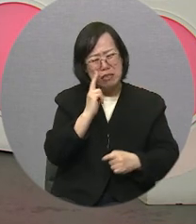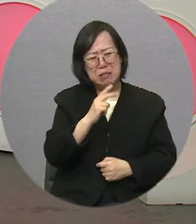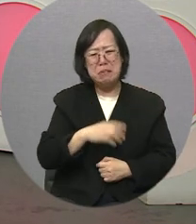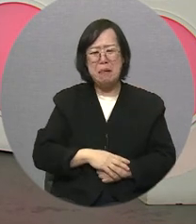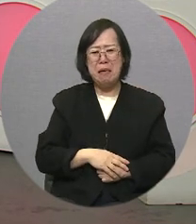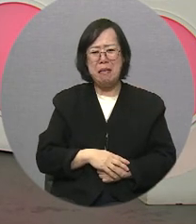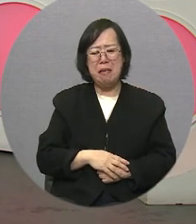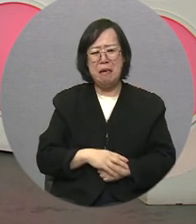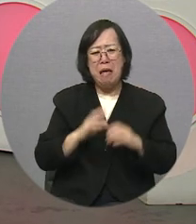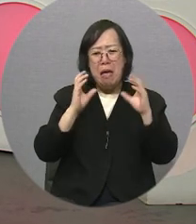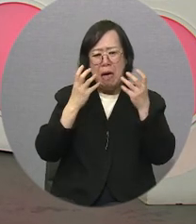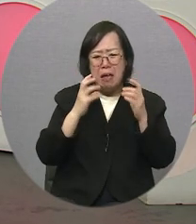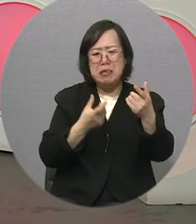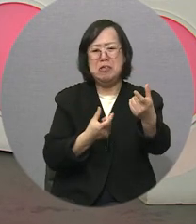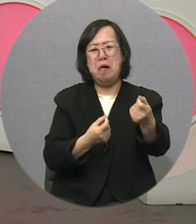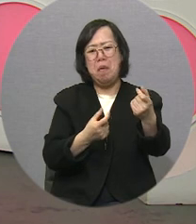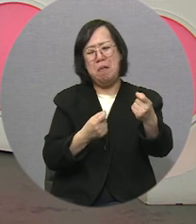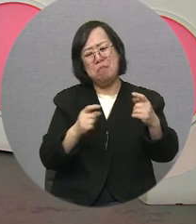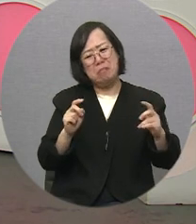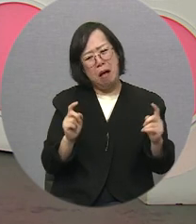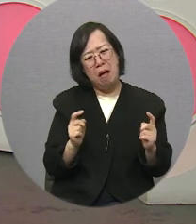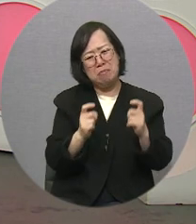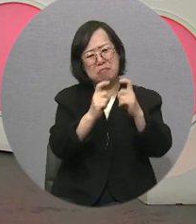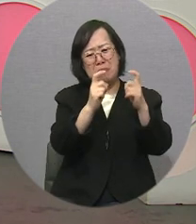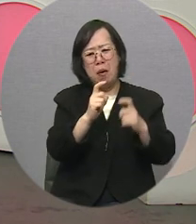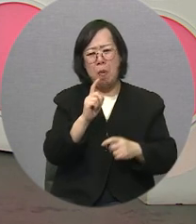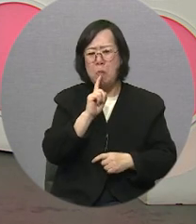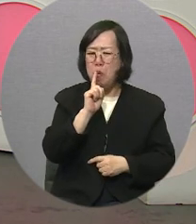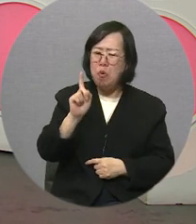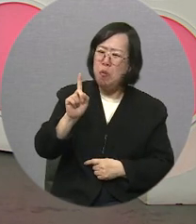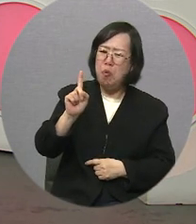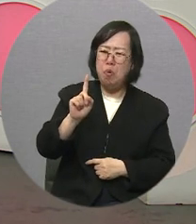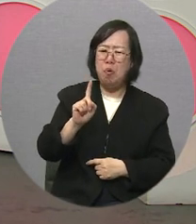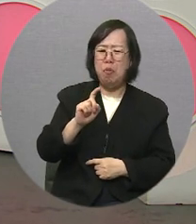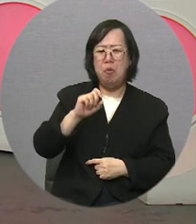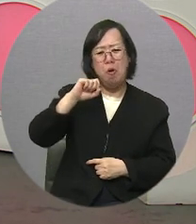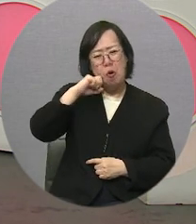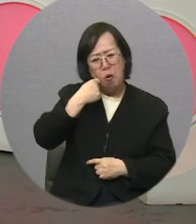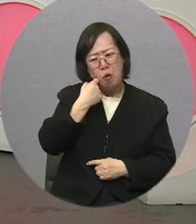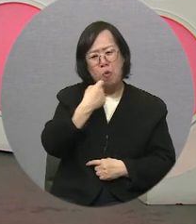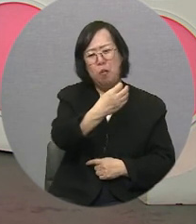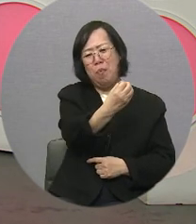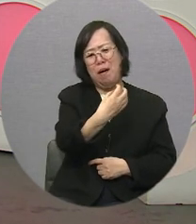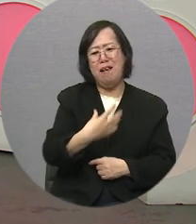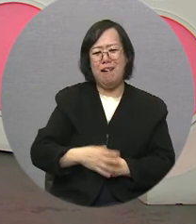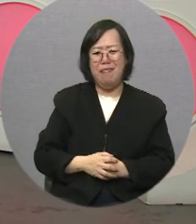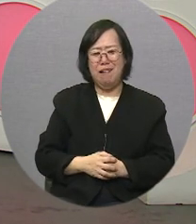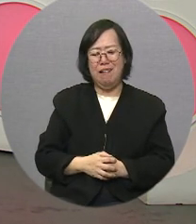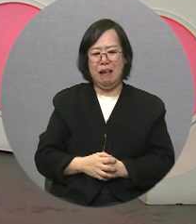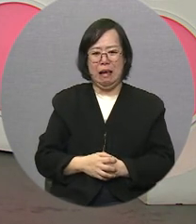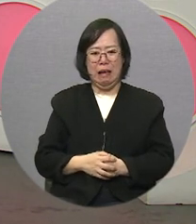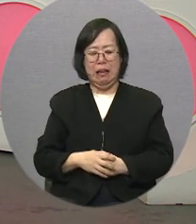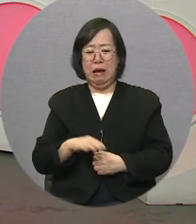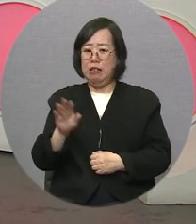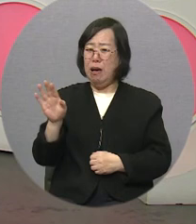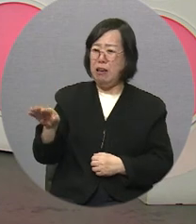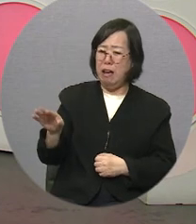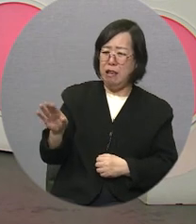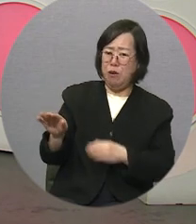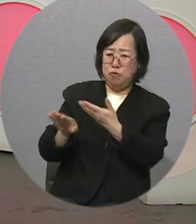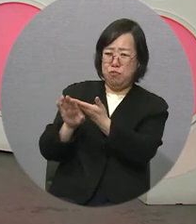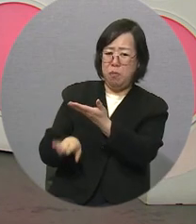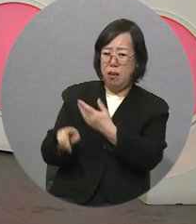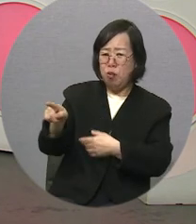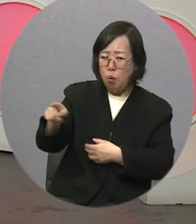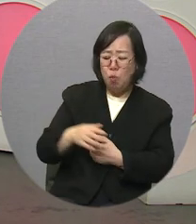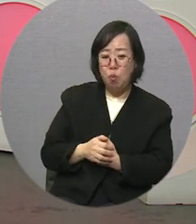유치한 싸움이 일어난다고 말씀을 하시는 거예요. 그러면서 저에게 야 너는